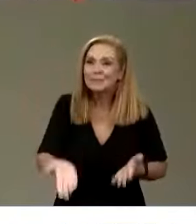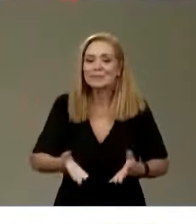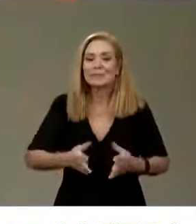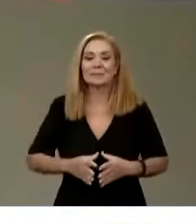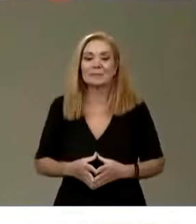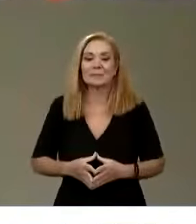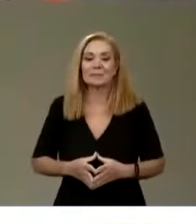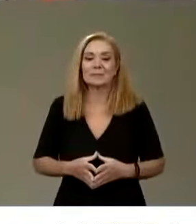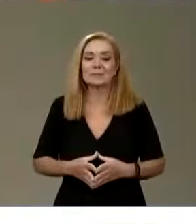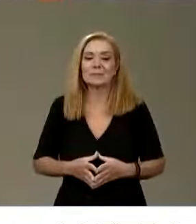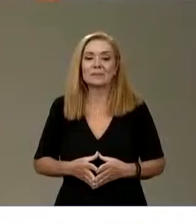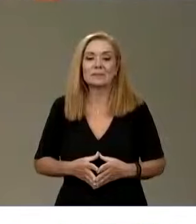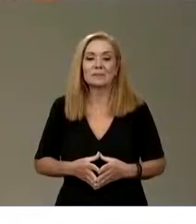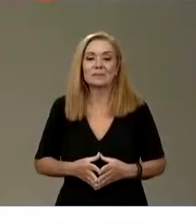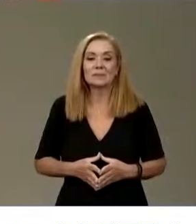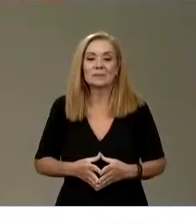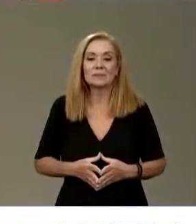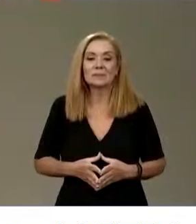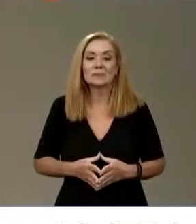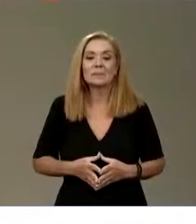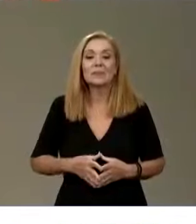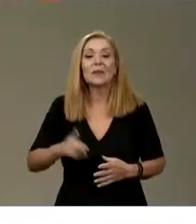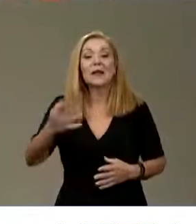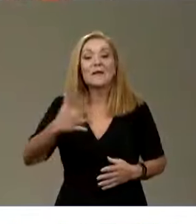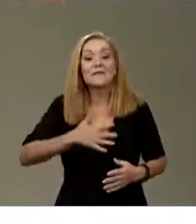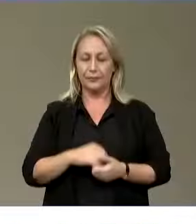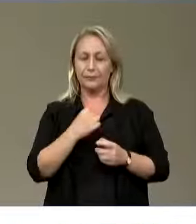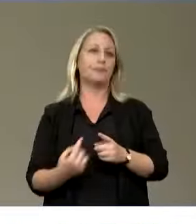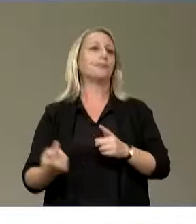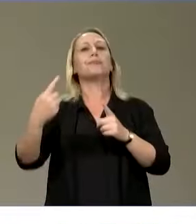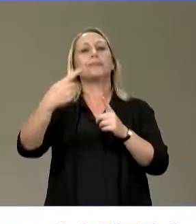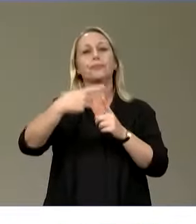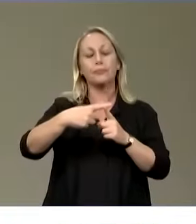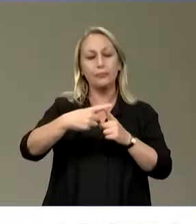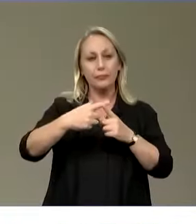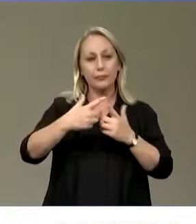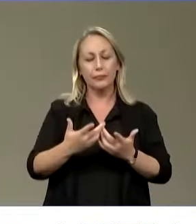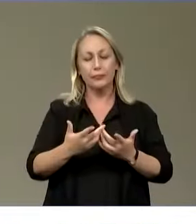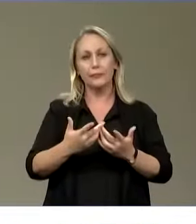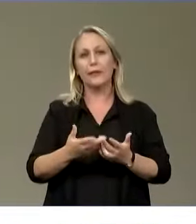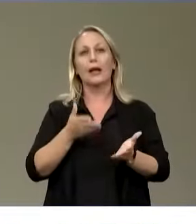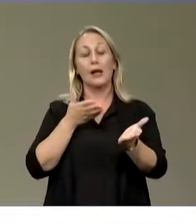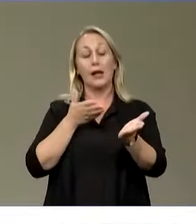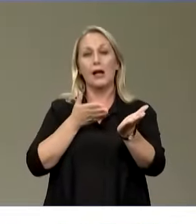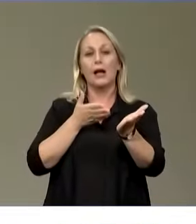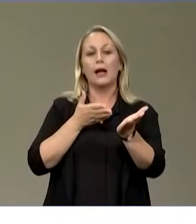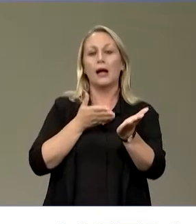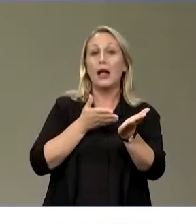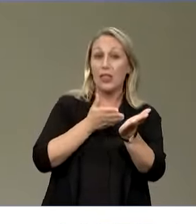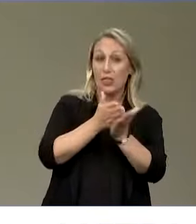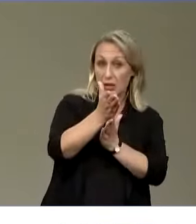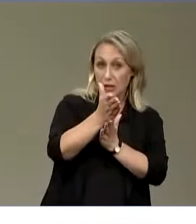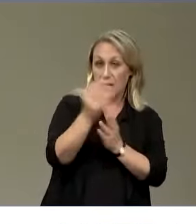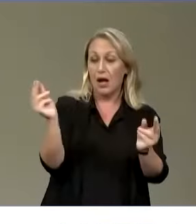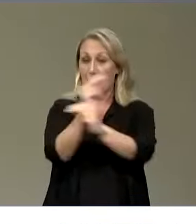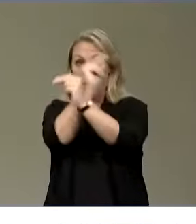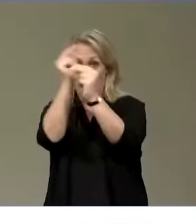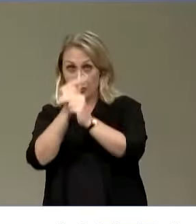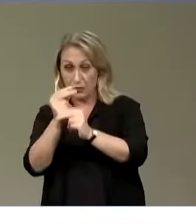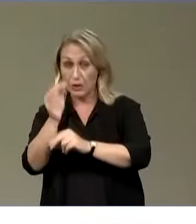ευπαθών ομάδων, των νέων και της οικογένειας. Συμπληρωματικά, κάνουμε πιο δίκαια, αποτελεσματικά και